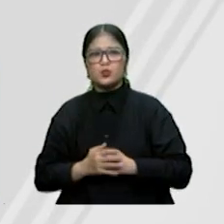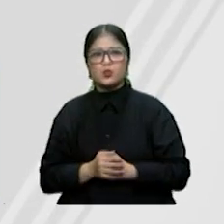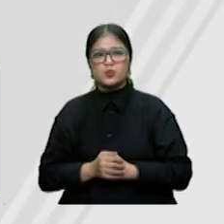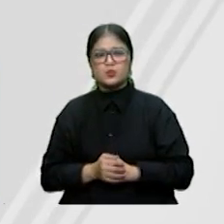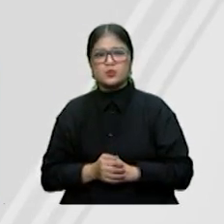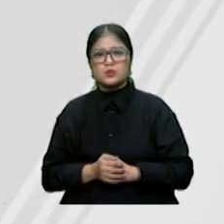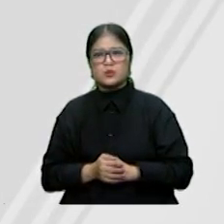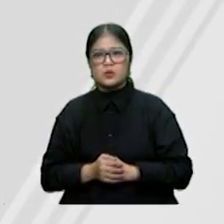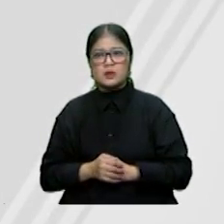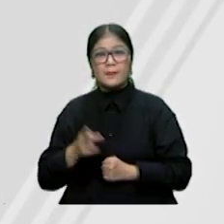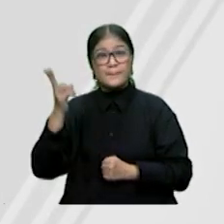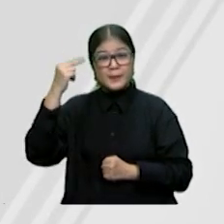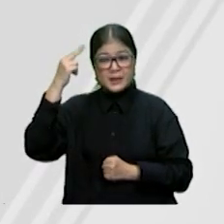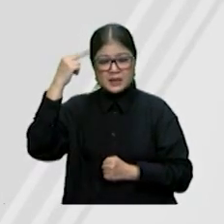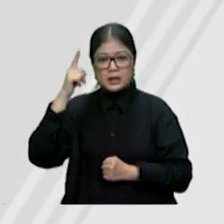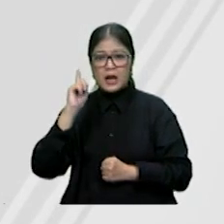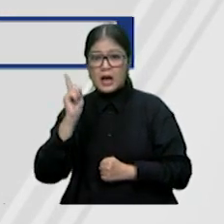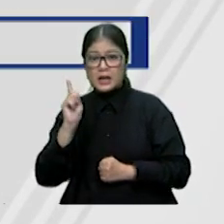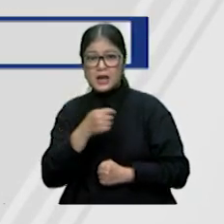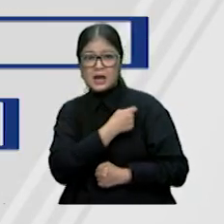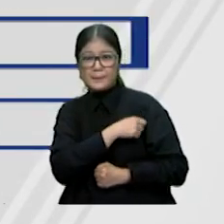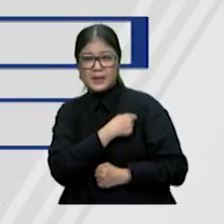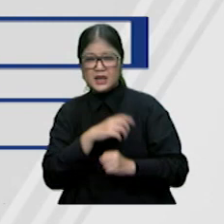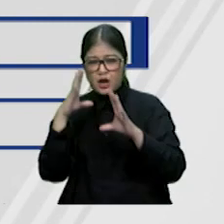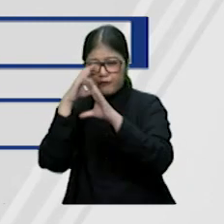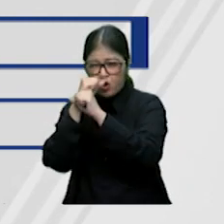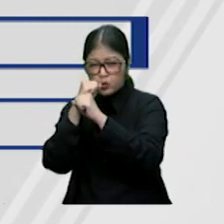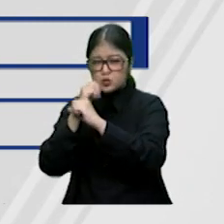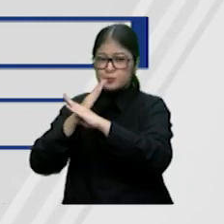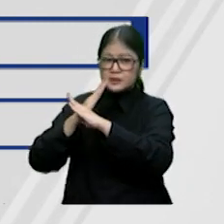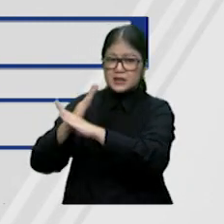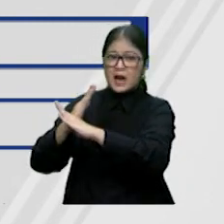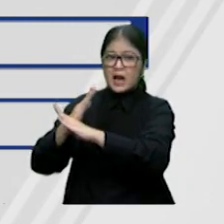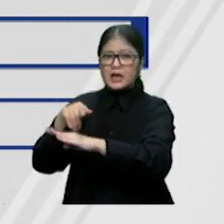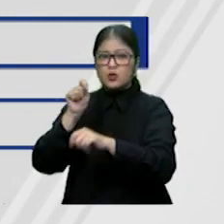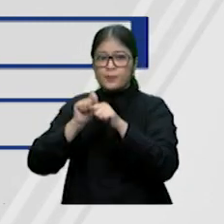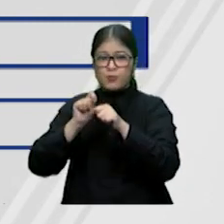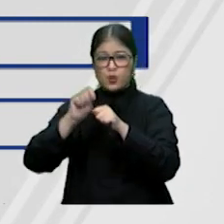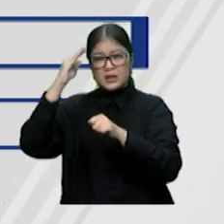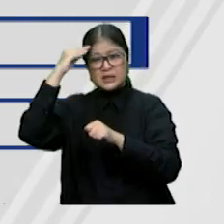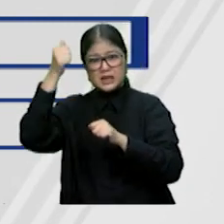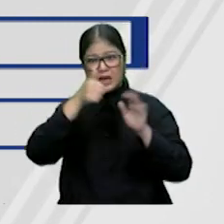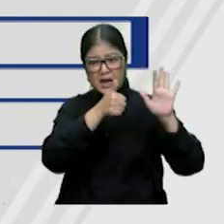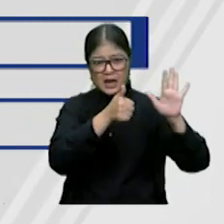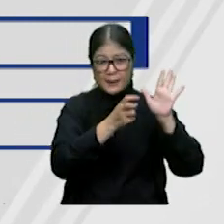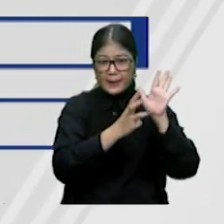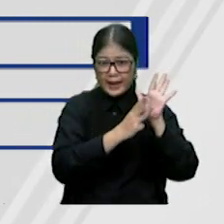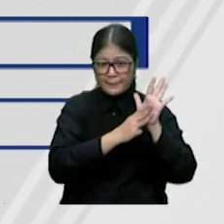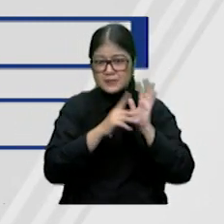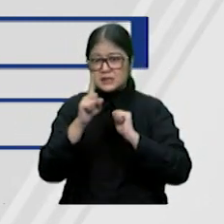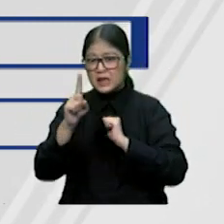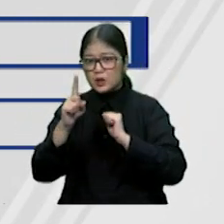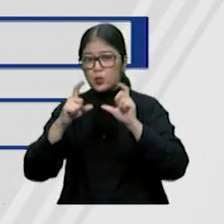Dirjen Pencegahan dan Pengendalian Penyakit Kemenkes menyebut perlu dilakukan strategi 6M1S sebagai upaya pencegahan mengatasi